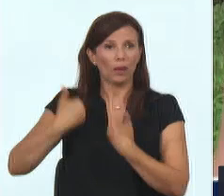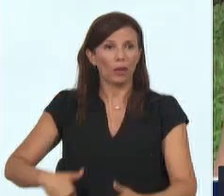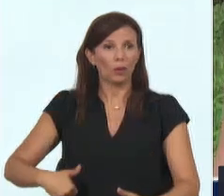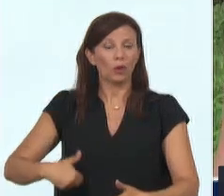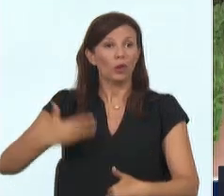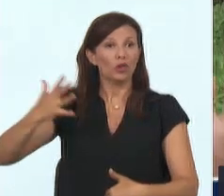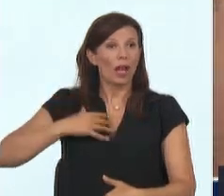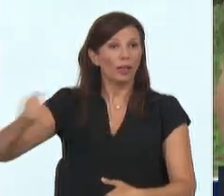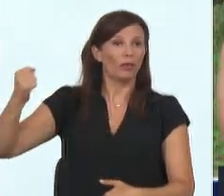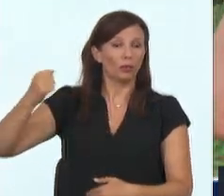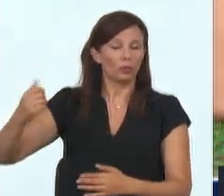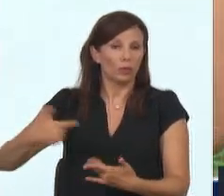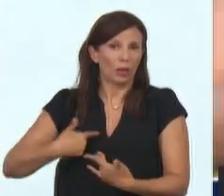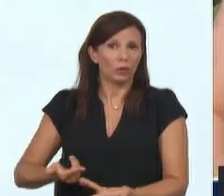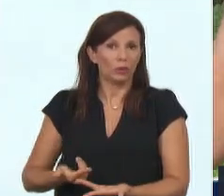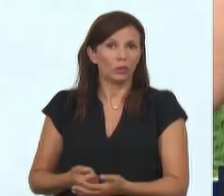שיחטפו אותנו.